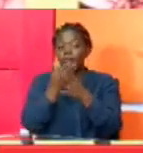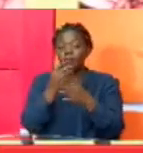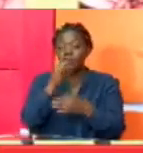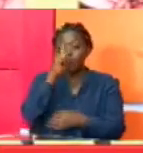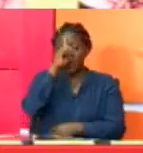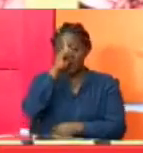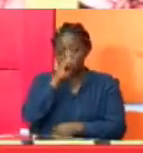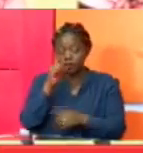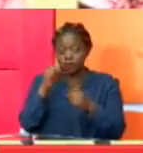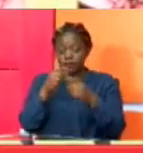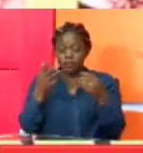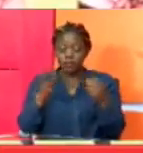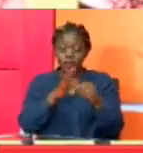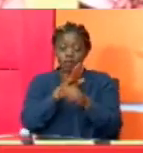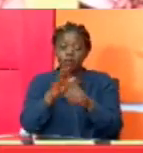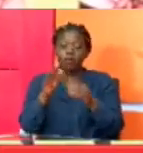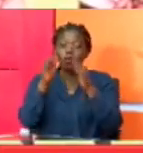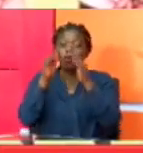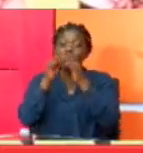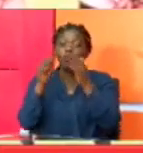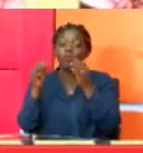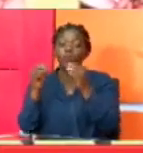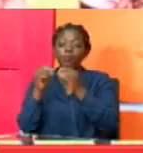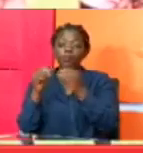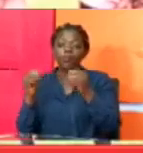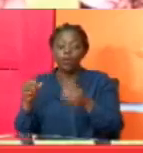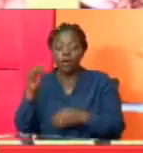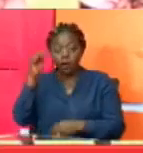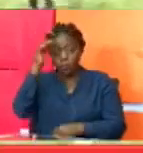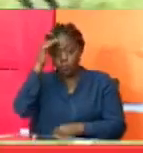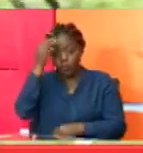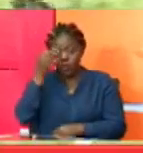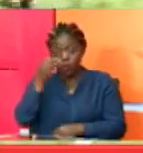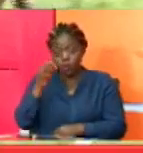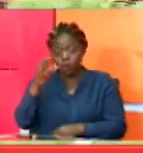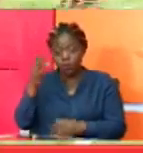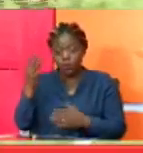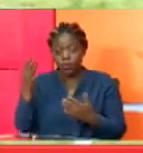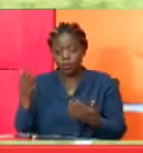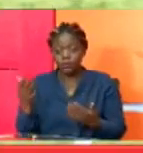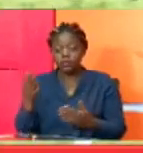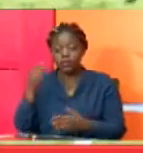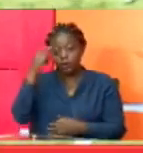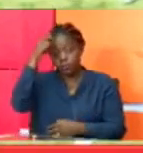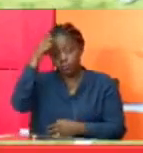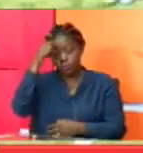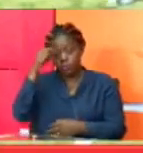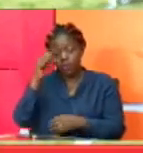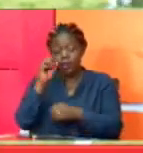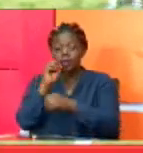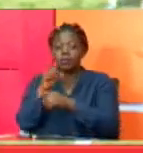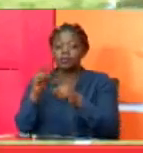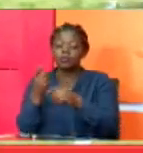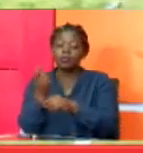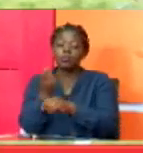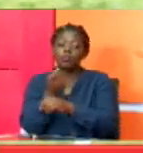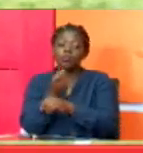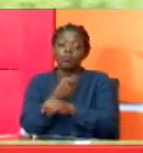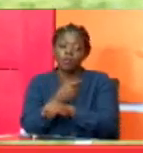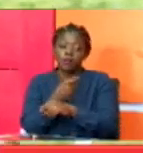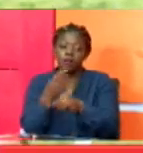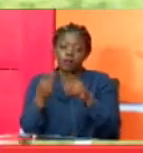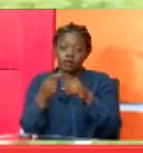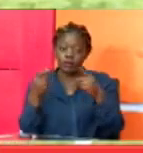Kitala ne Kigezi Homeboys. Abakulu bana ba Police FC bagenda kubeera nga batuuka ne Bright Star ate nga Wakiso Giant ejja